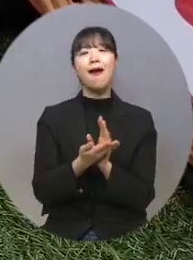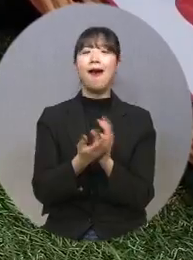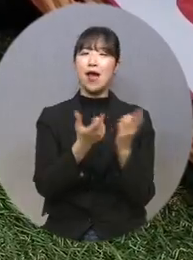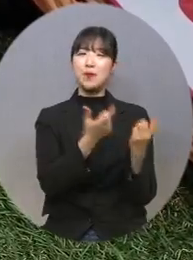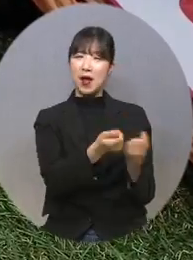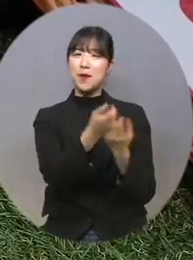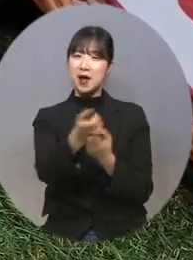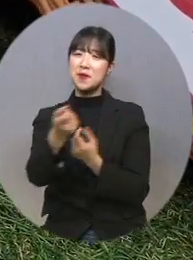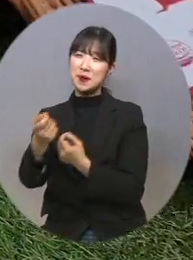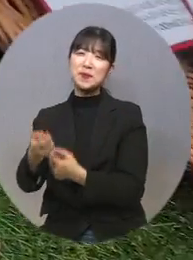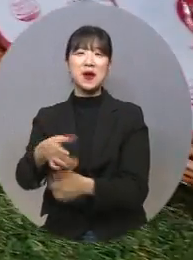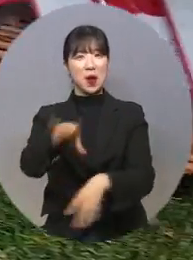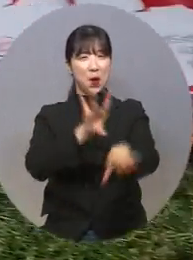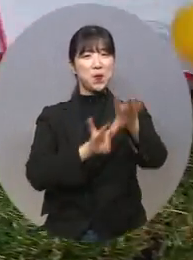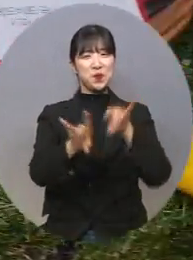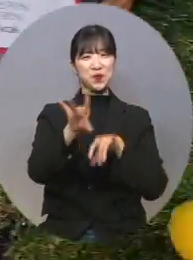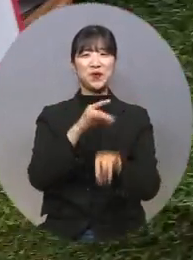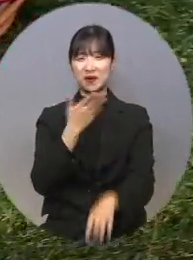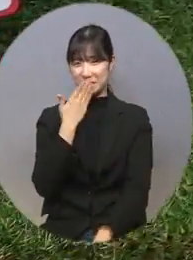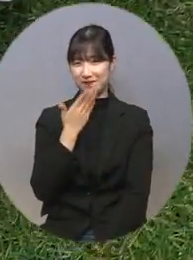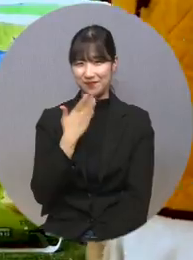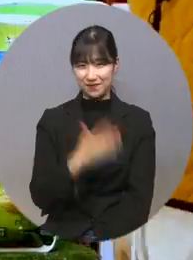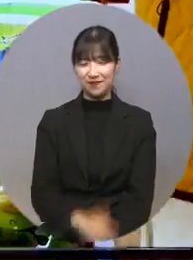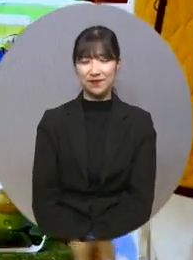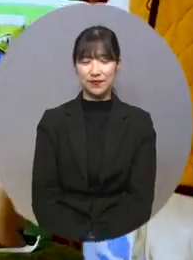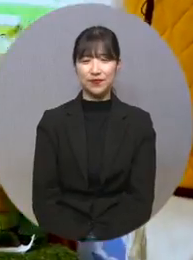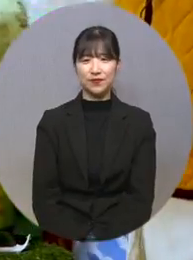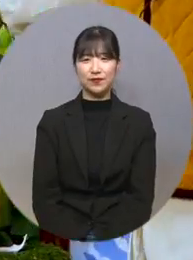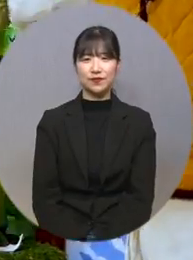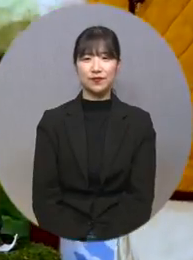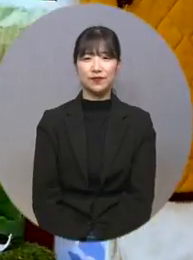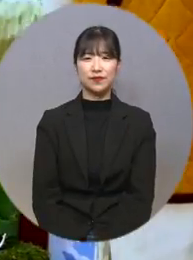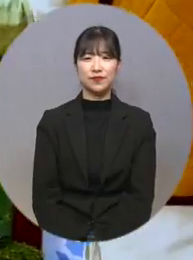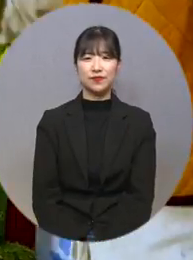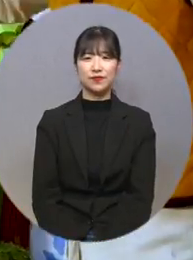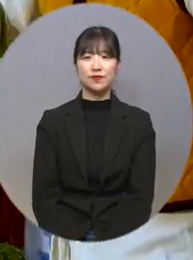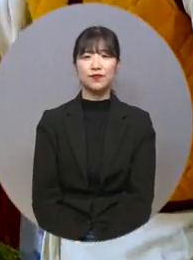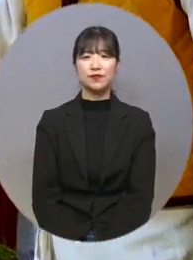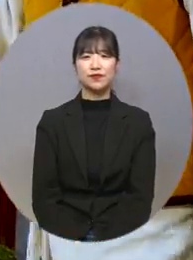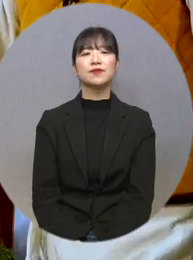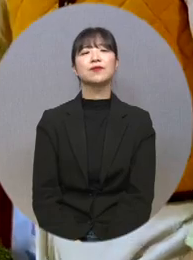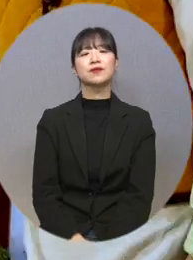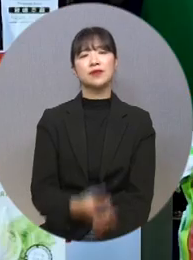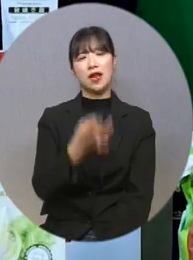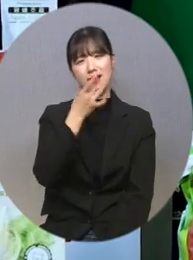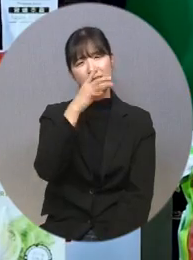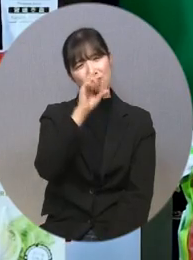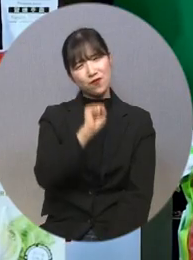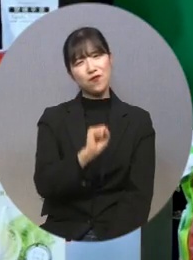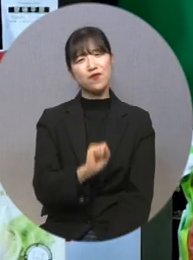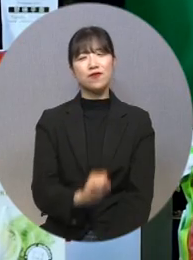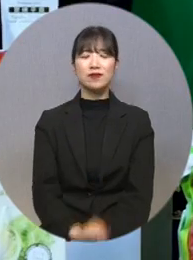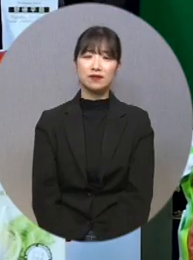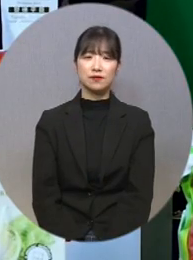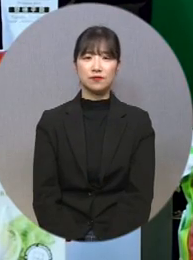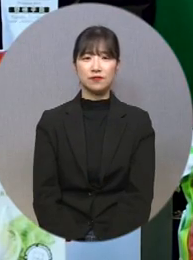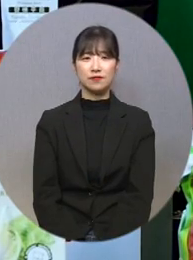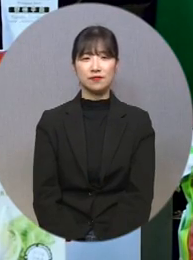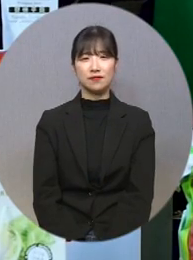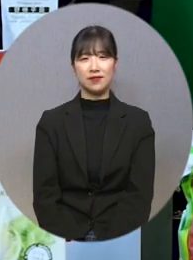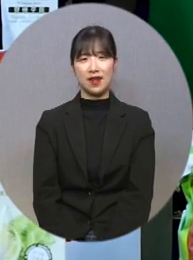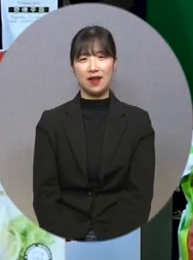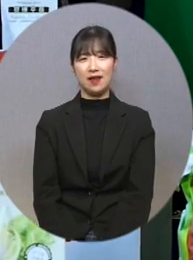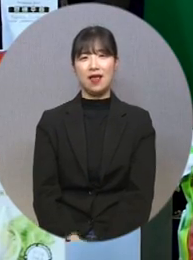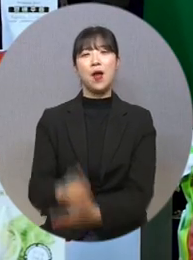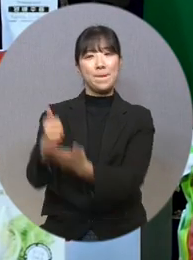입맛대로 골라 먹을 수 있습니다. 예, 입맛대로 골라 먹을 수 있습니다. 이야. 쌀 좋네. 닭살 좋네. 자, 그러면. 한 분 한